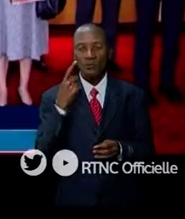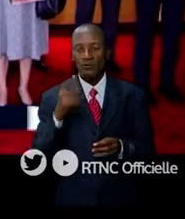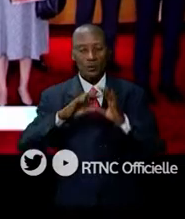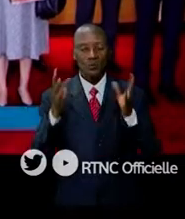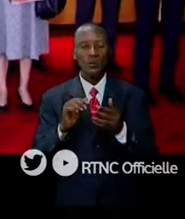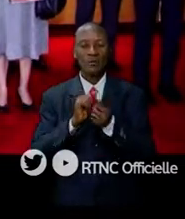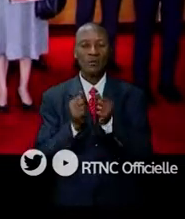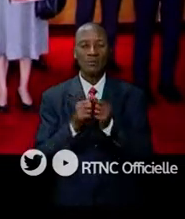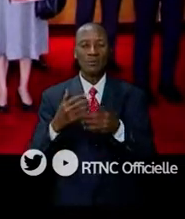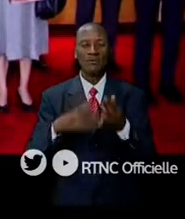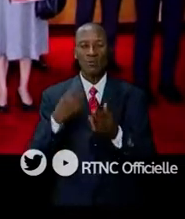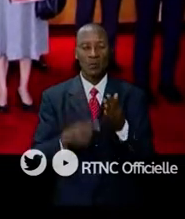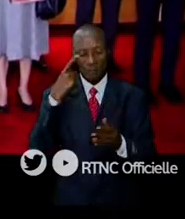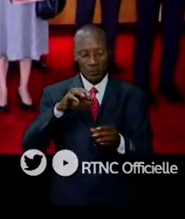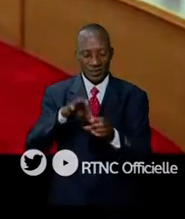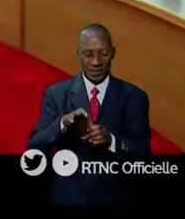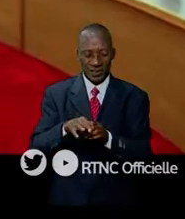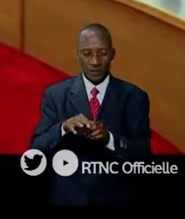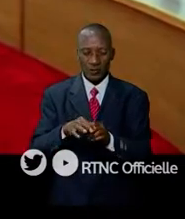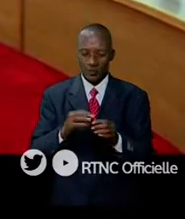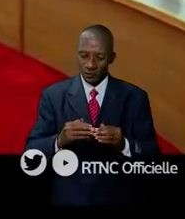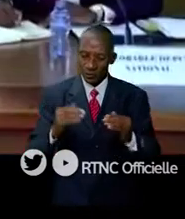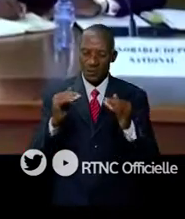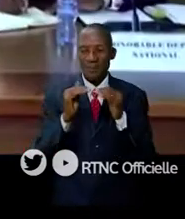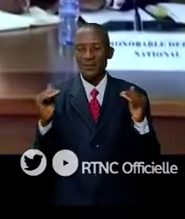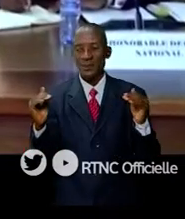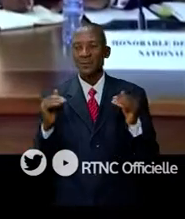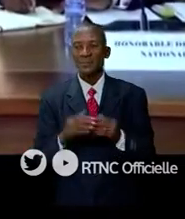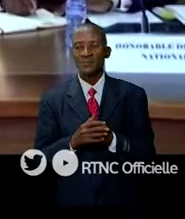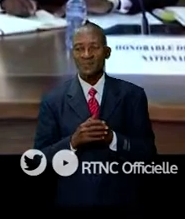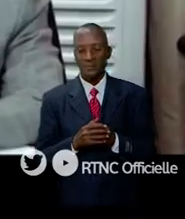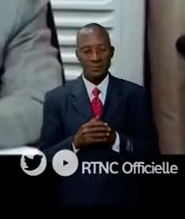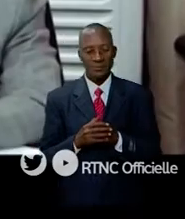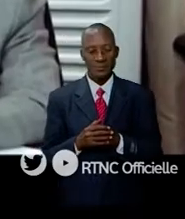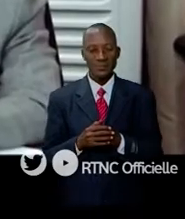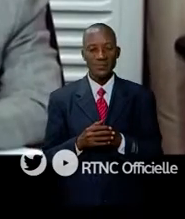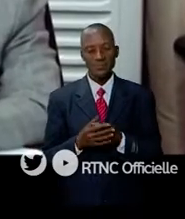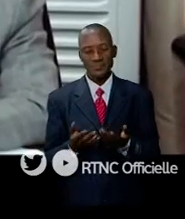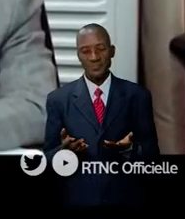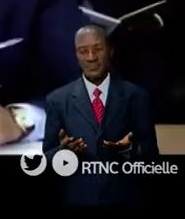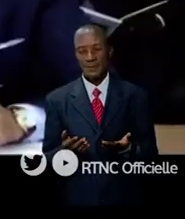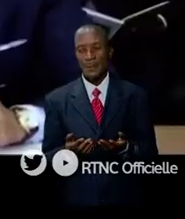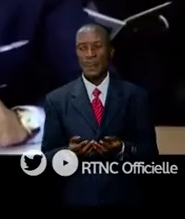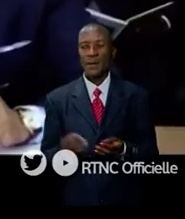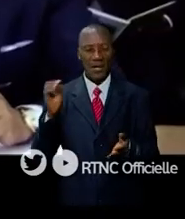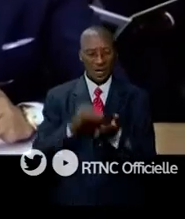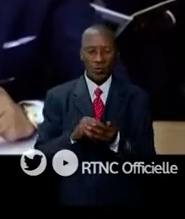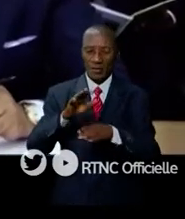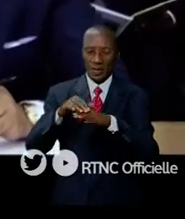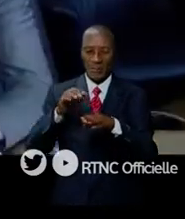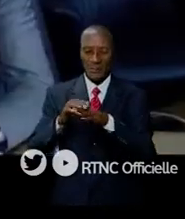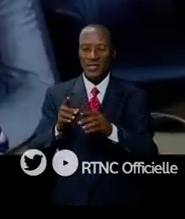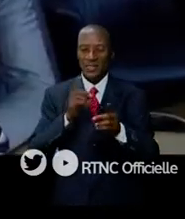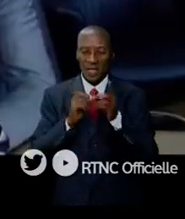fait pour que les élections se passent calmement. Loin l'idée de convoquer un énième dialogue pour partager